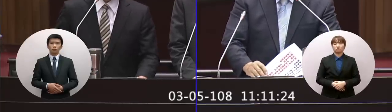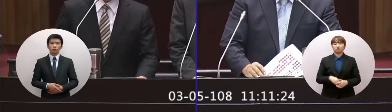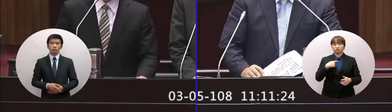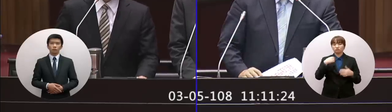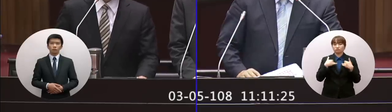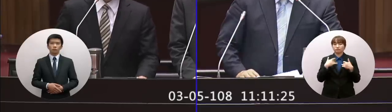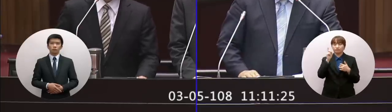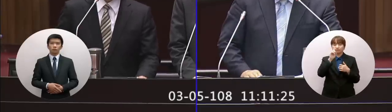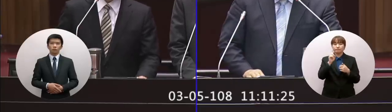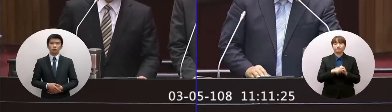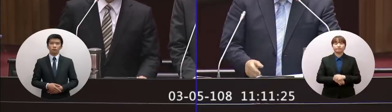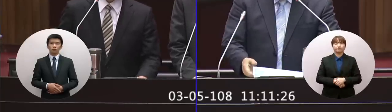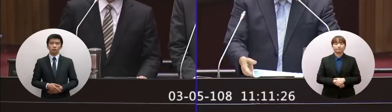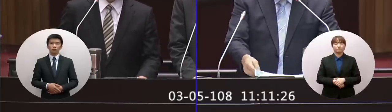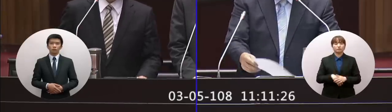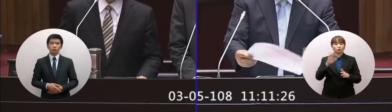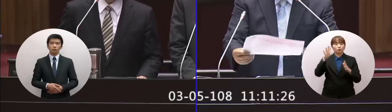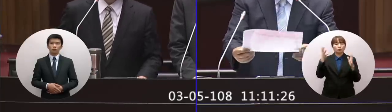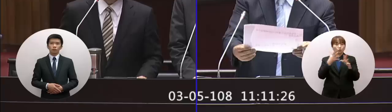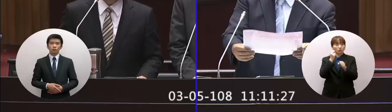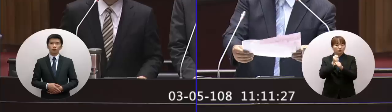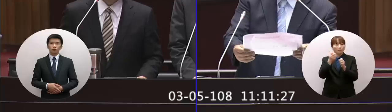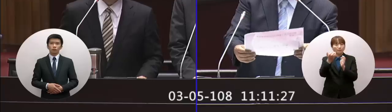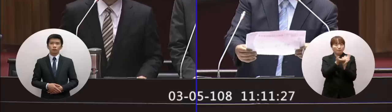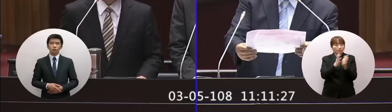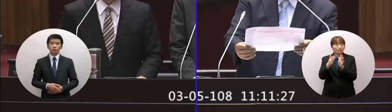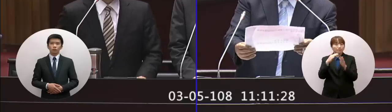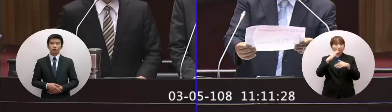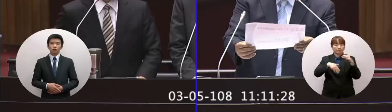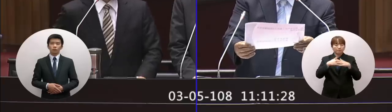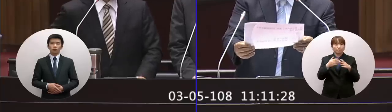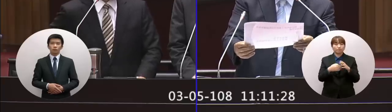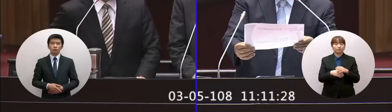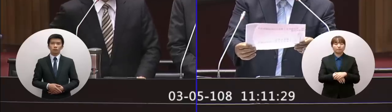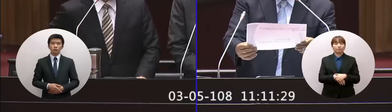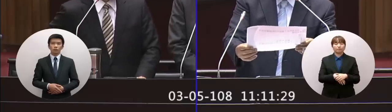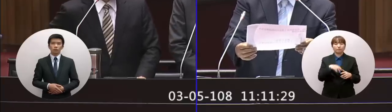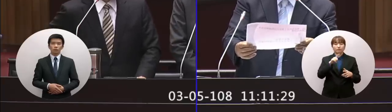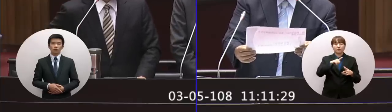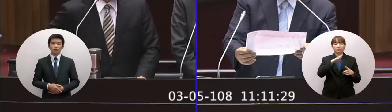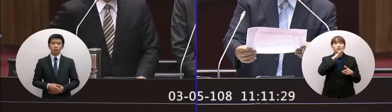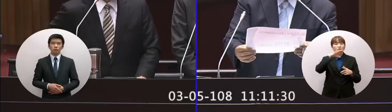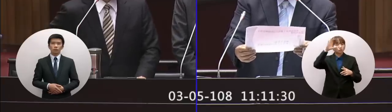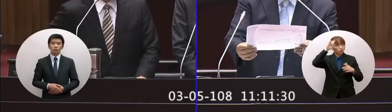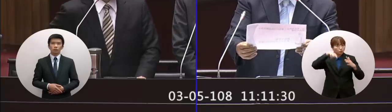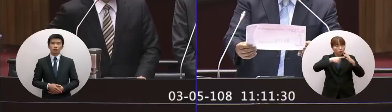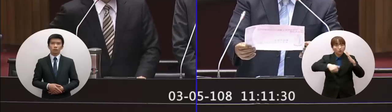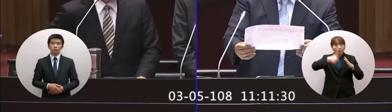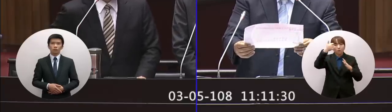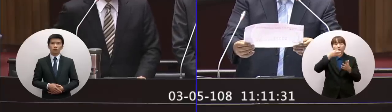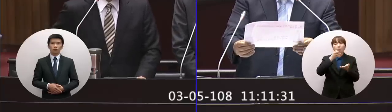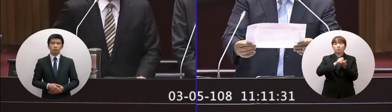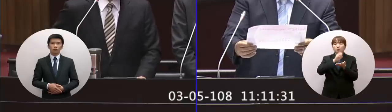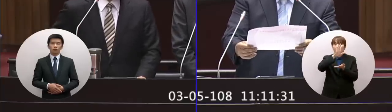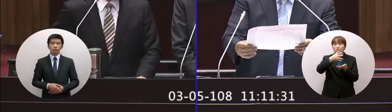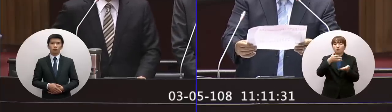兴的看到有同仁啊帮我准备了你一个这个苏院长说啊